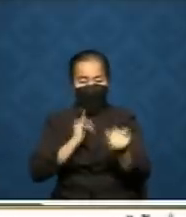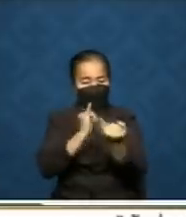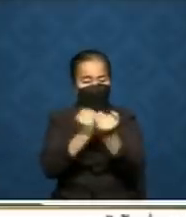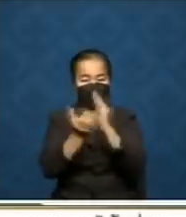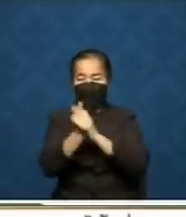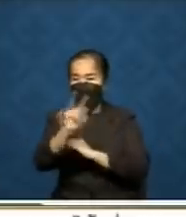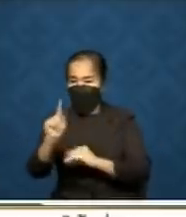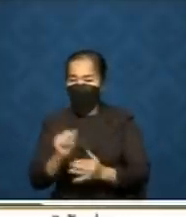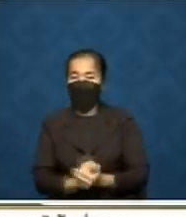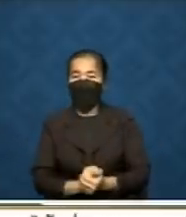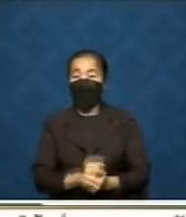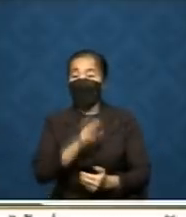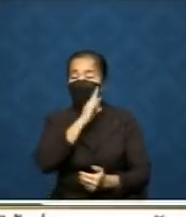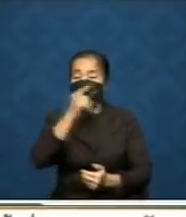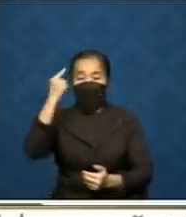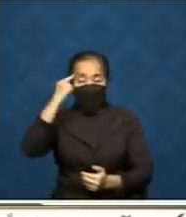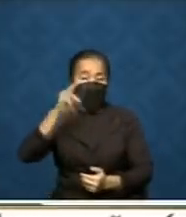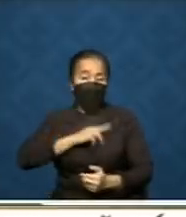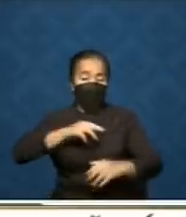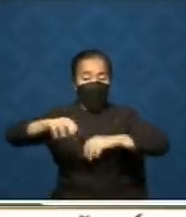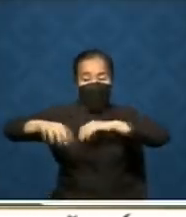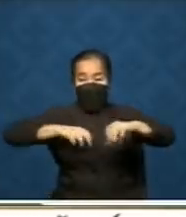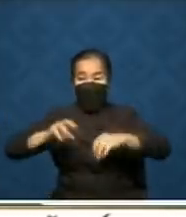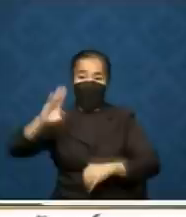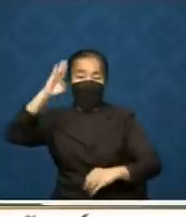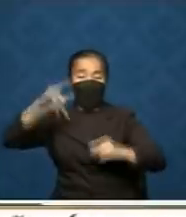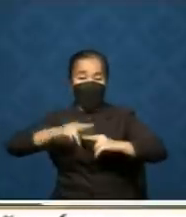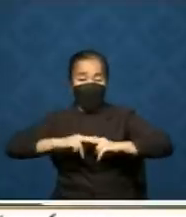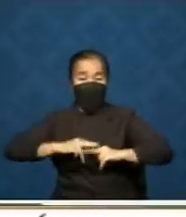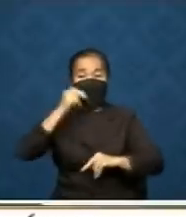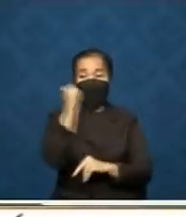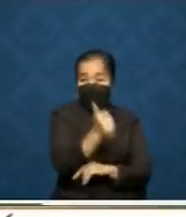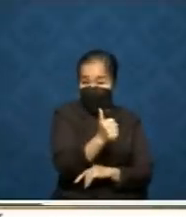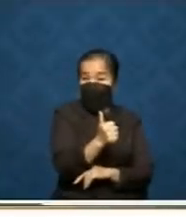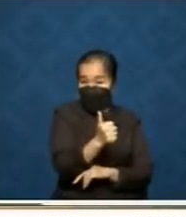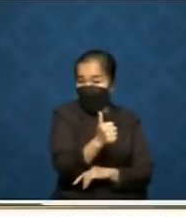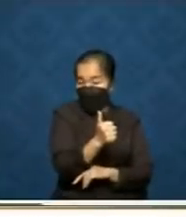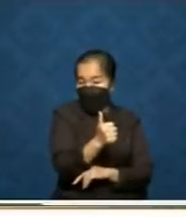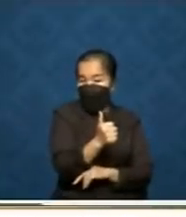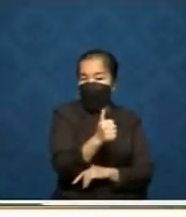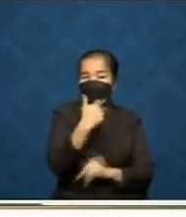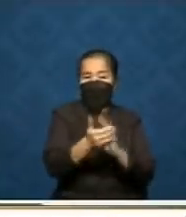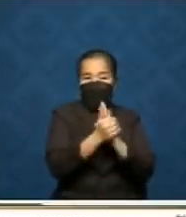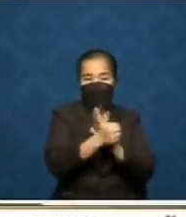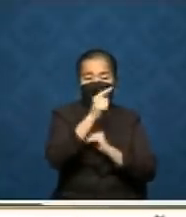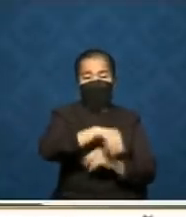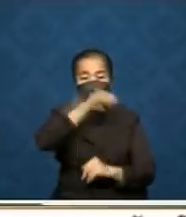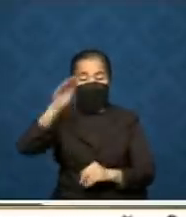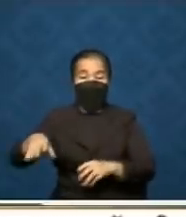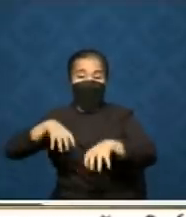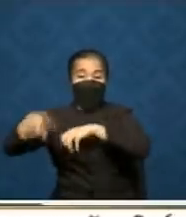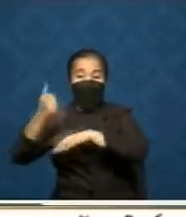คิดว่าคุณเป็นผู้บริหารของเอกชนสำเร็จเก่งนะก็ลองคุณมาเป็นบริหารทางการเมืองสิ